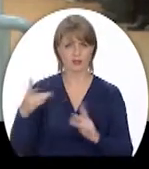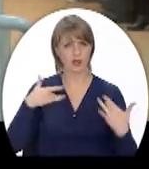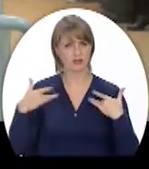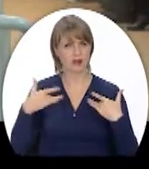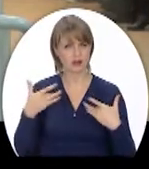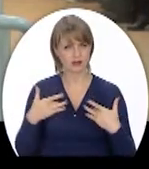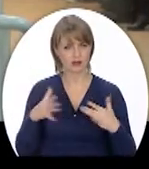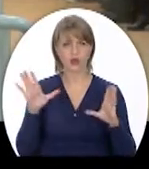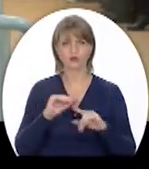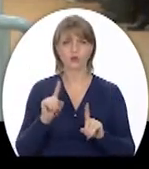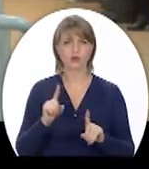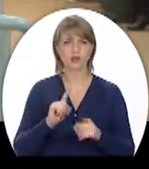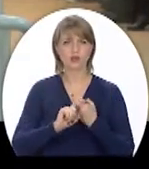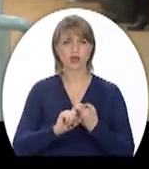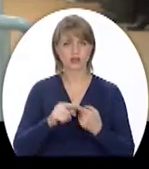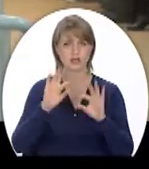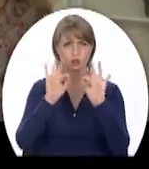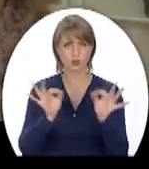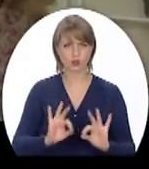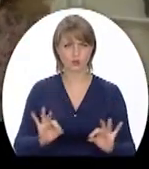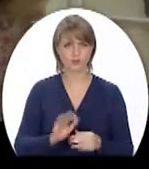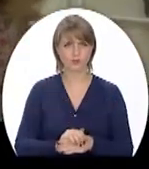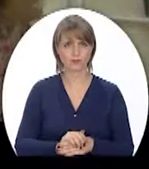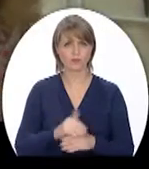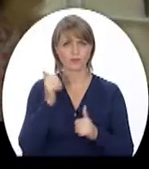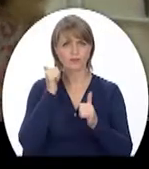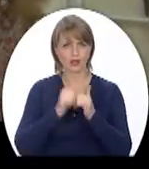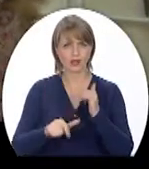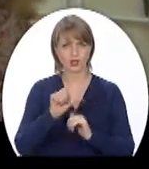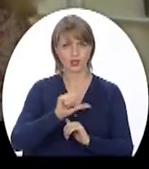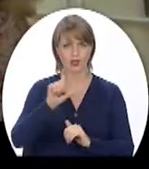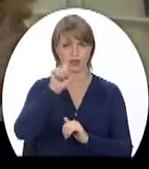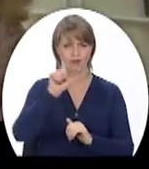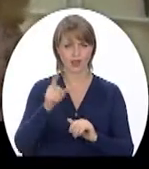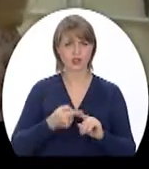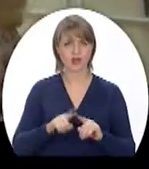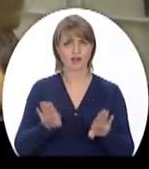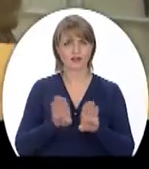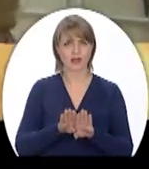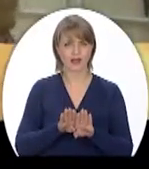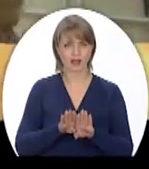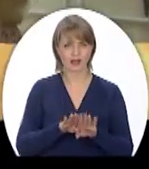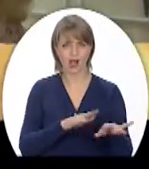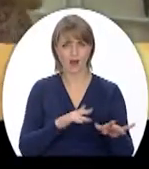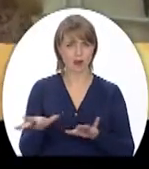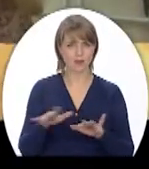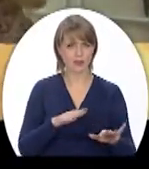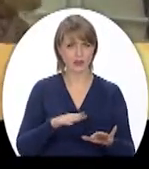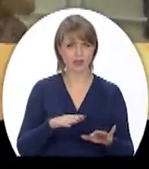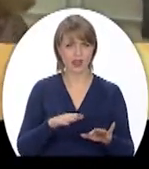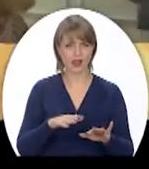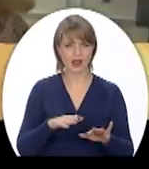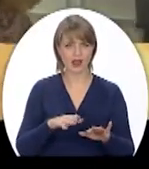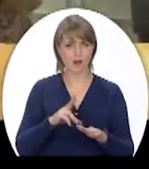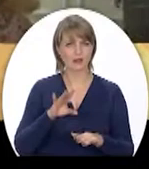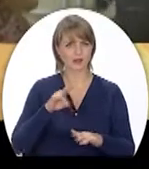театр. То есть все, что как бы связано с искусством. А каждый этаж – это такая тоже мобильная платформа, которая будет трансформироваться